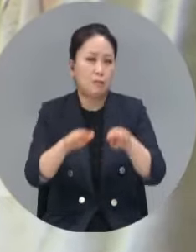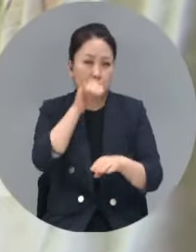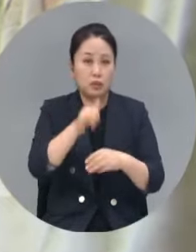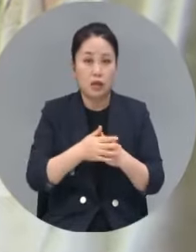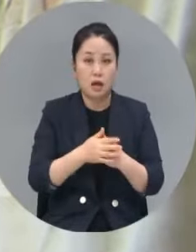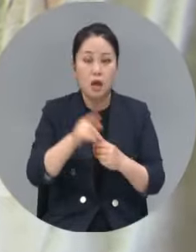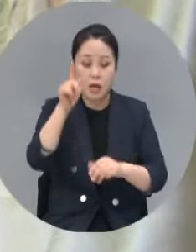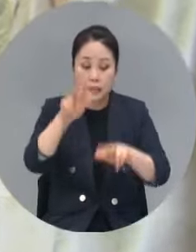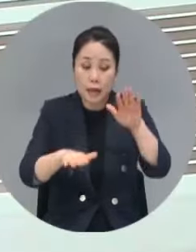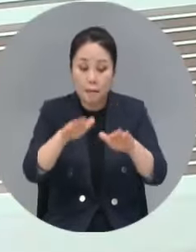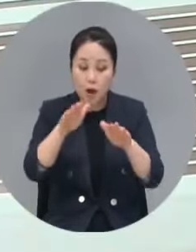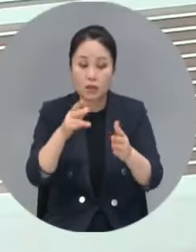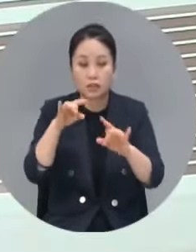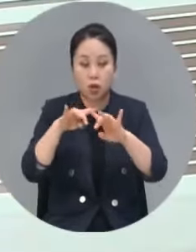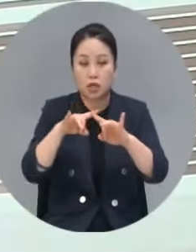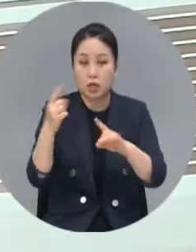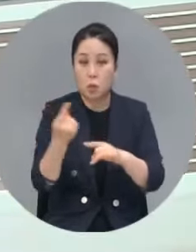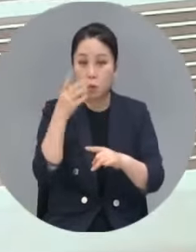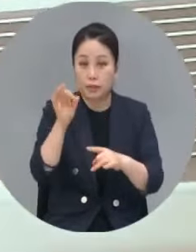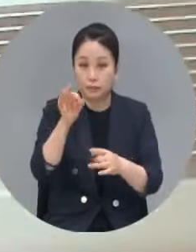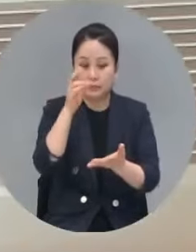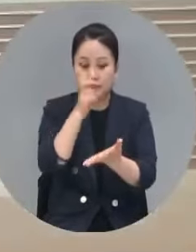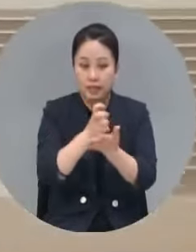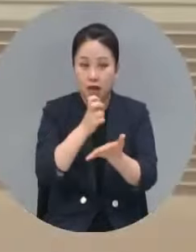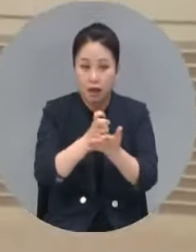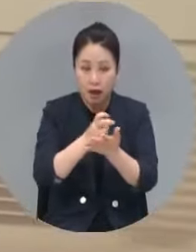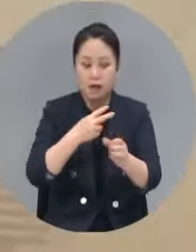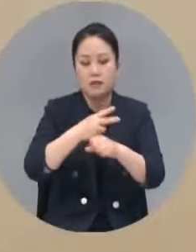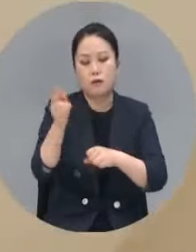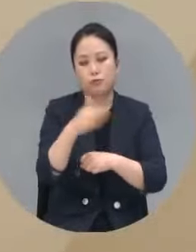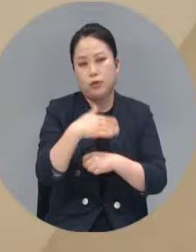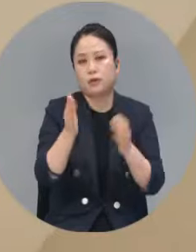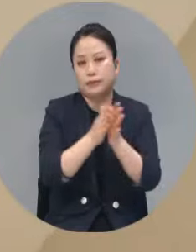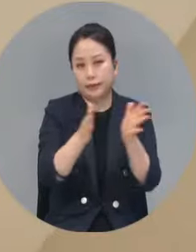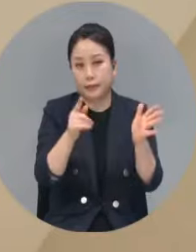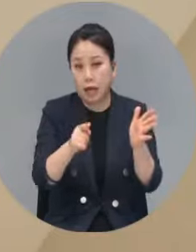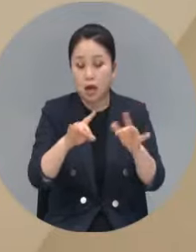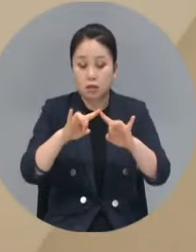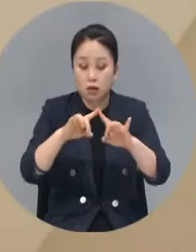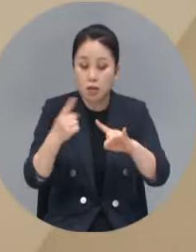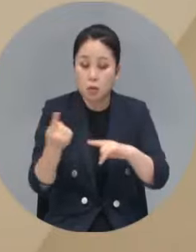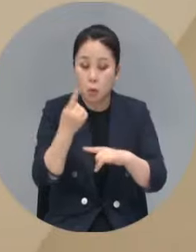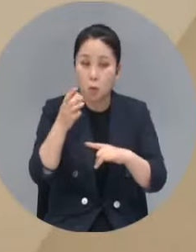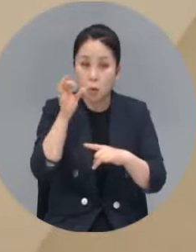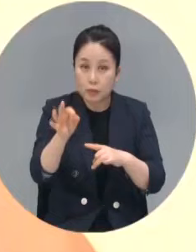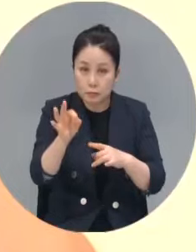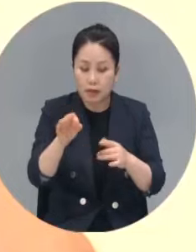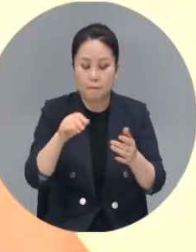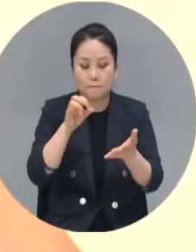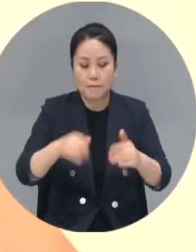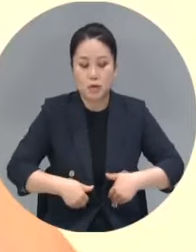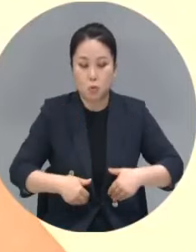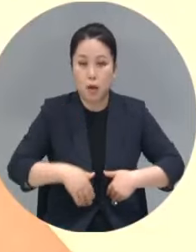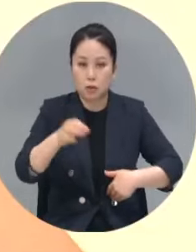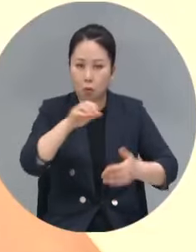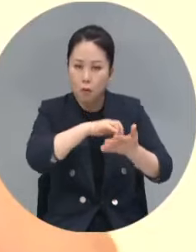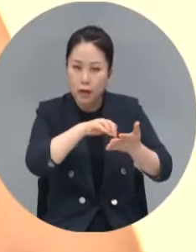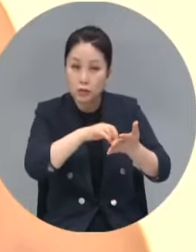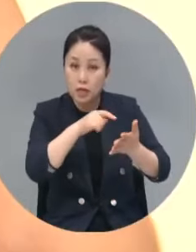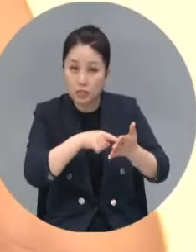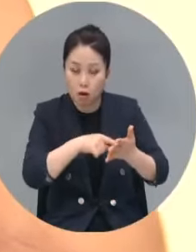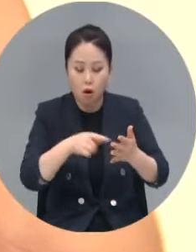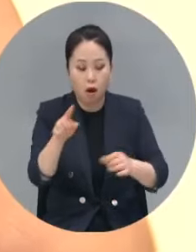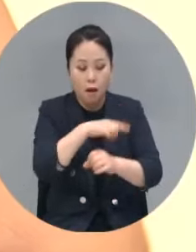요금제가 2년 뒤부터 시행됩니다 전기 공급에 드는 비용을 계산해 발전소 주변 도시는 상대적으로 싼